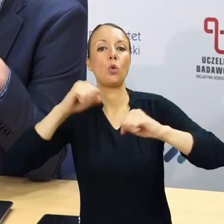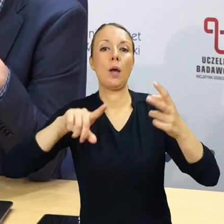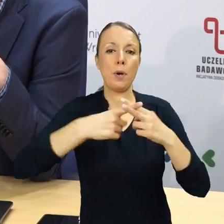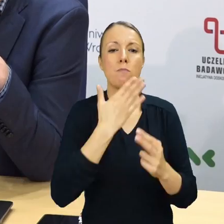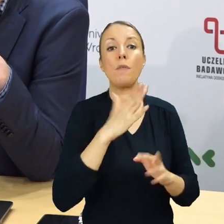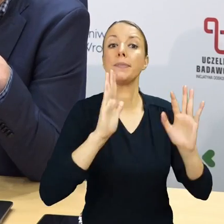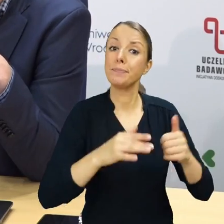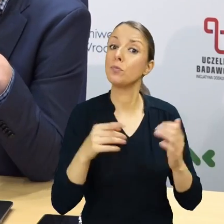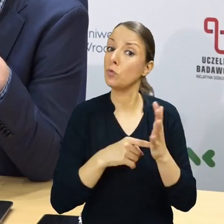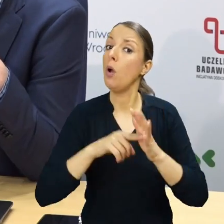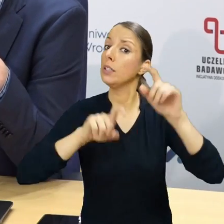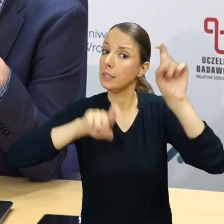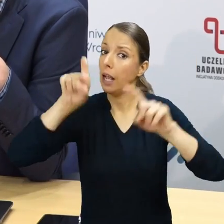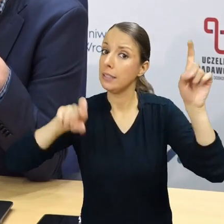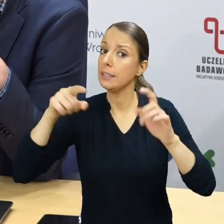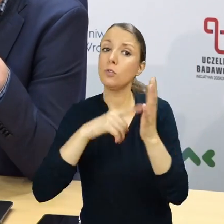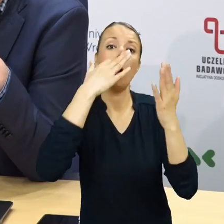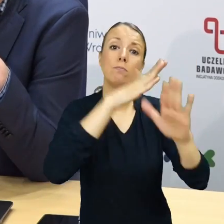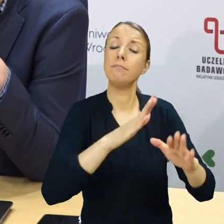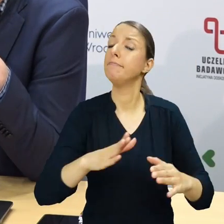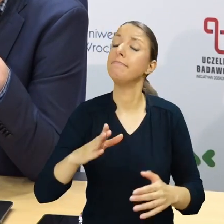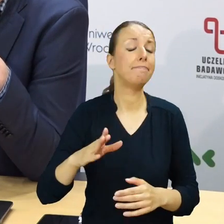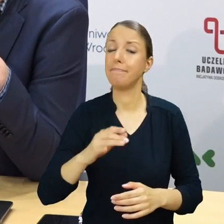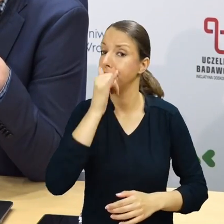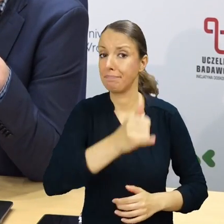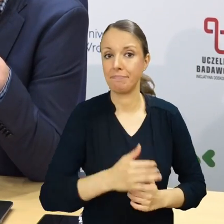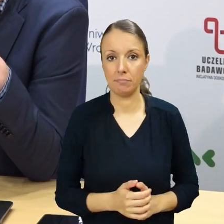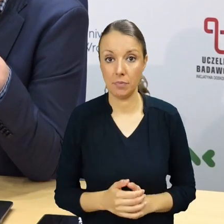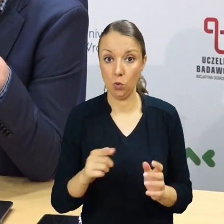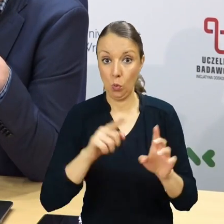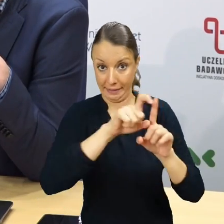mogą być dostępne, ponieważ, i tutaj znowu cytat,